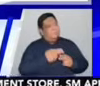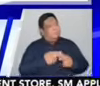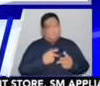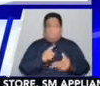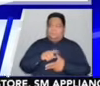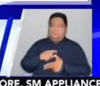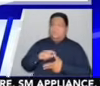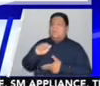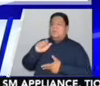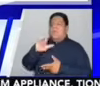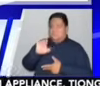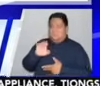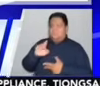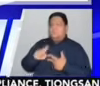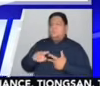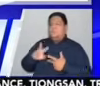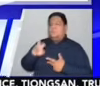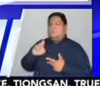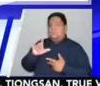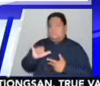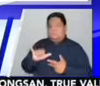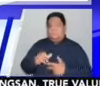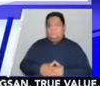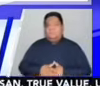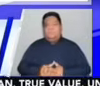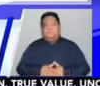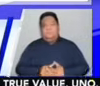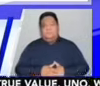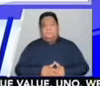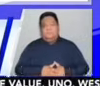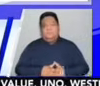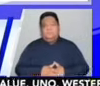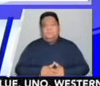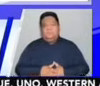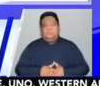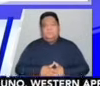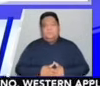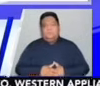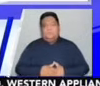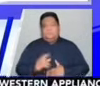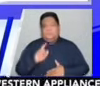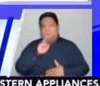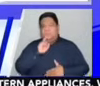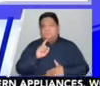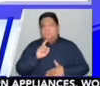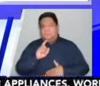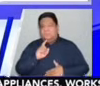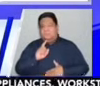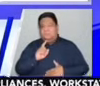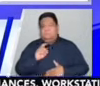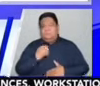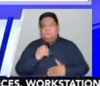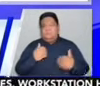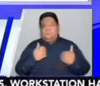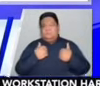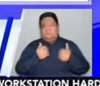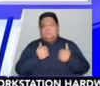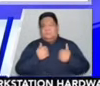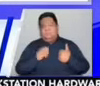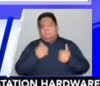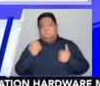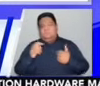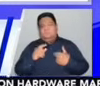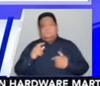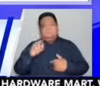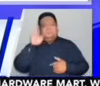kayo Malaysia from Pilipinas Saan may palit ng may palit ha may may palit yung mas malaki pa backdoor umano